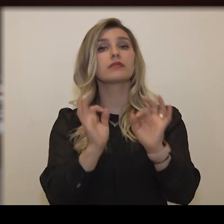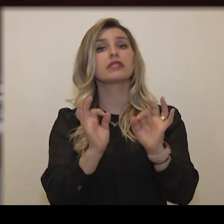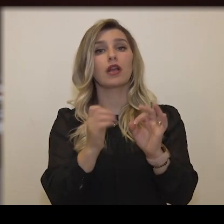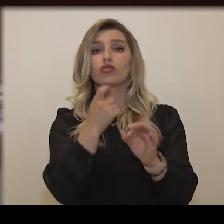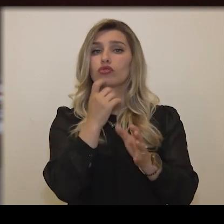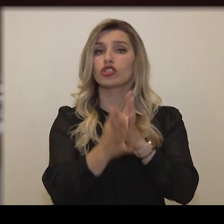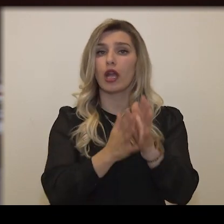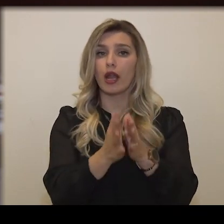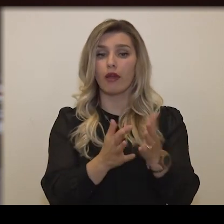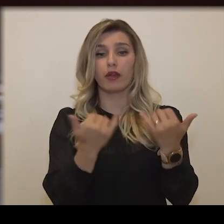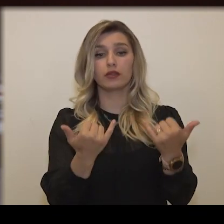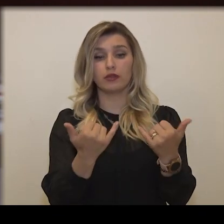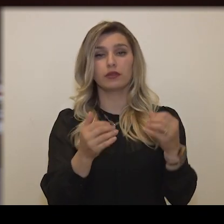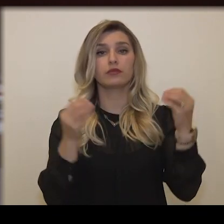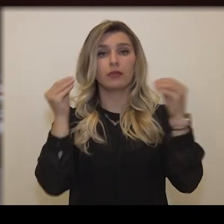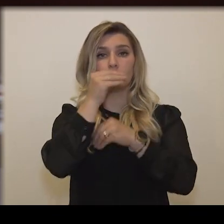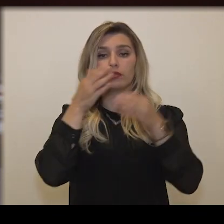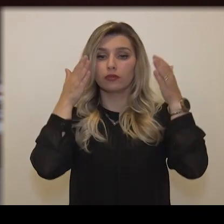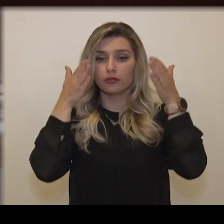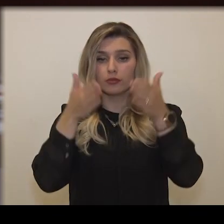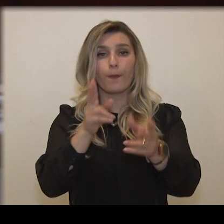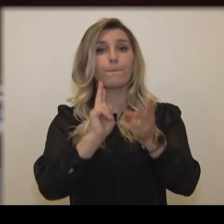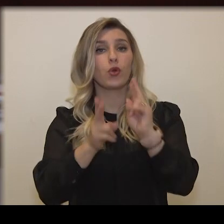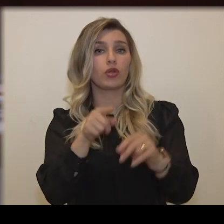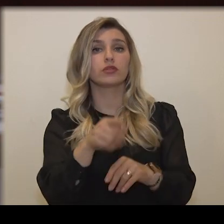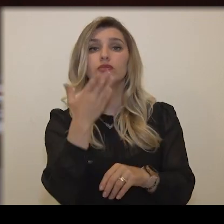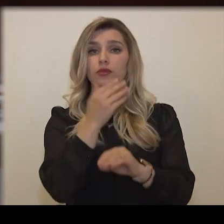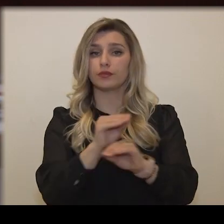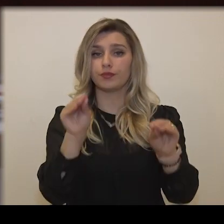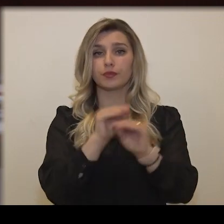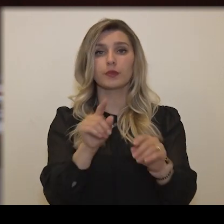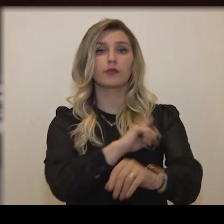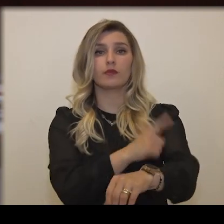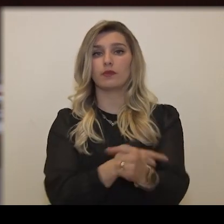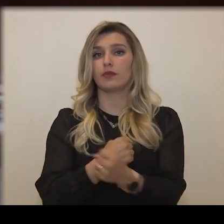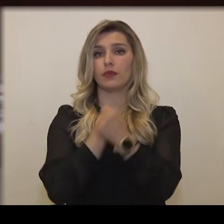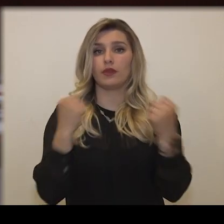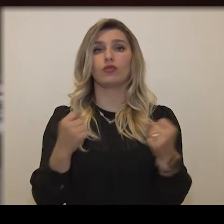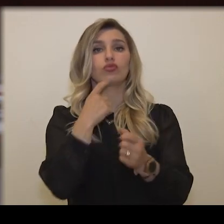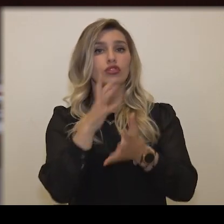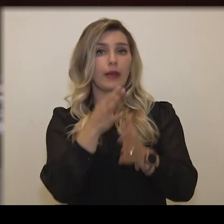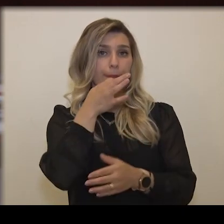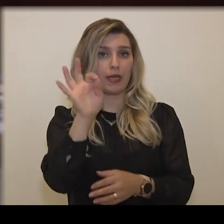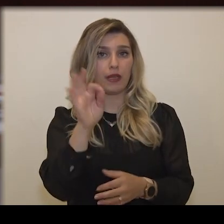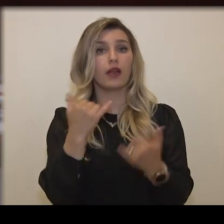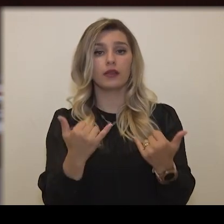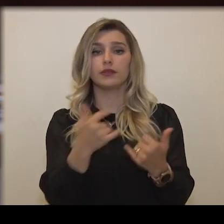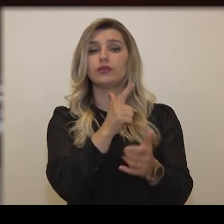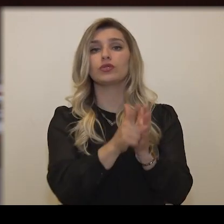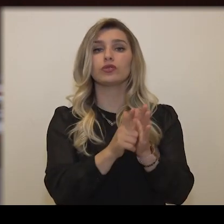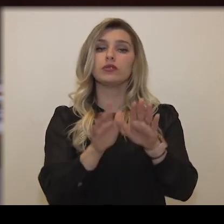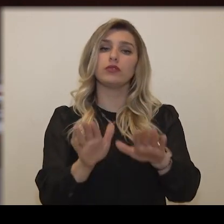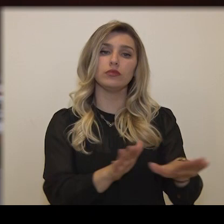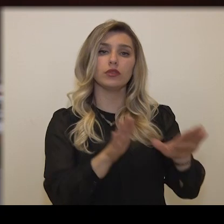gjuhën e shenjave dhe tash tek po fokusohemi te mësimdhënësit në ngritjen e kapaciteteve tyre. Pra, jemi duke shku gradualisht,